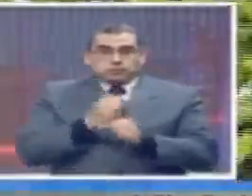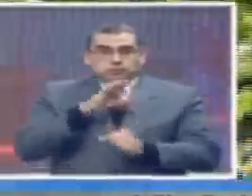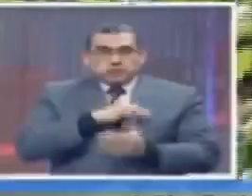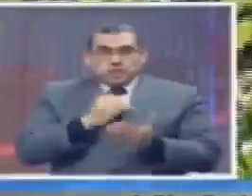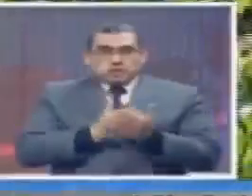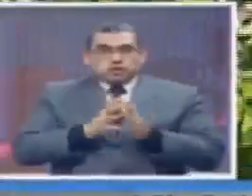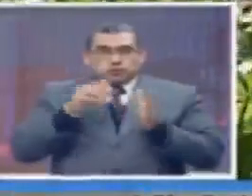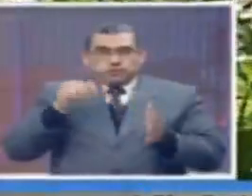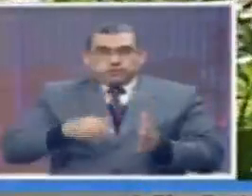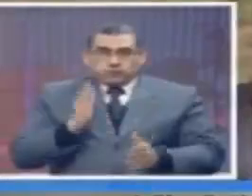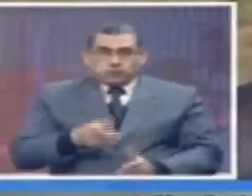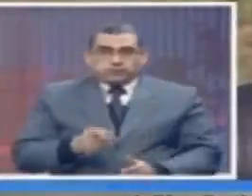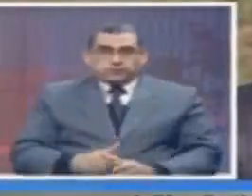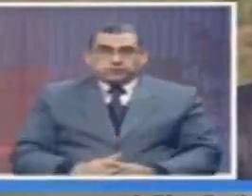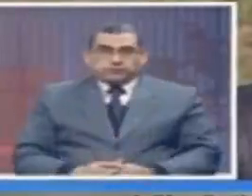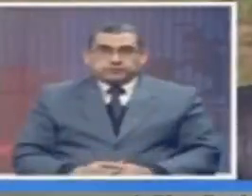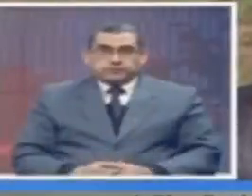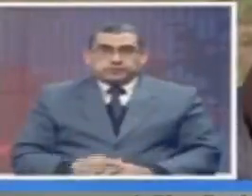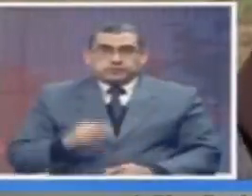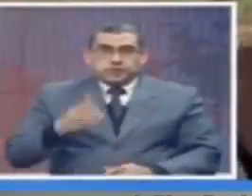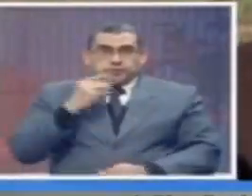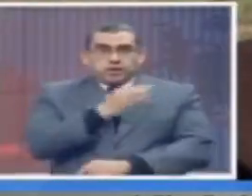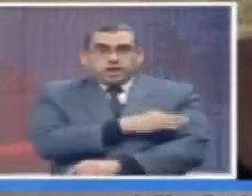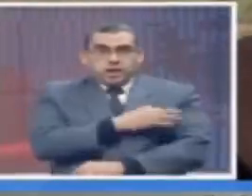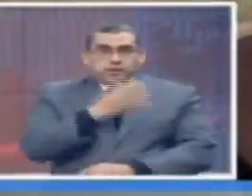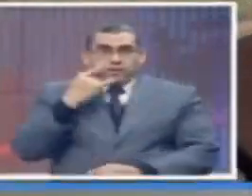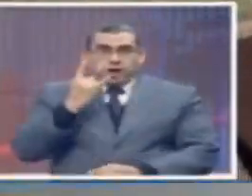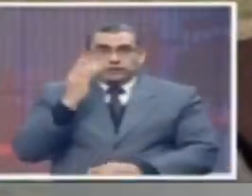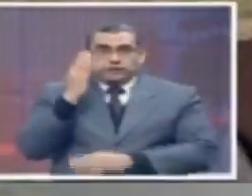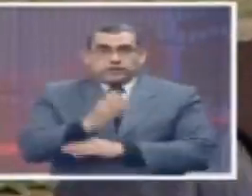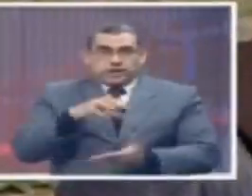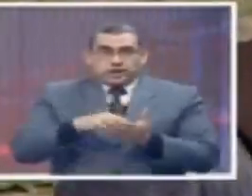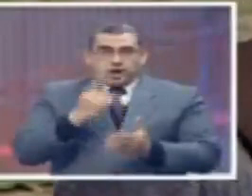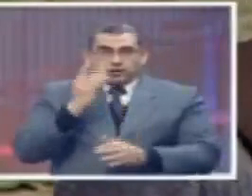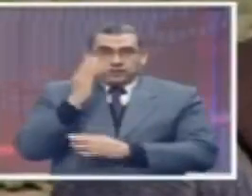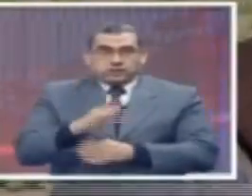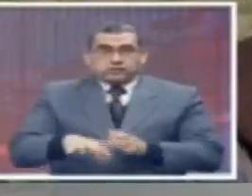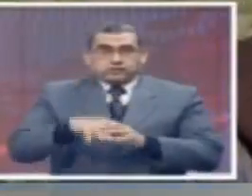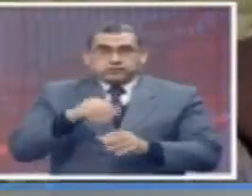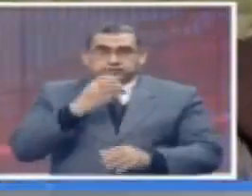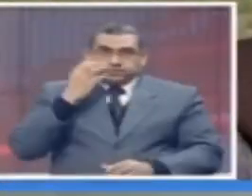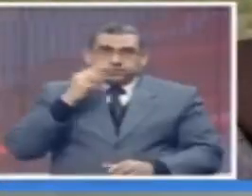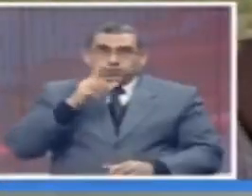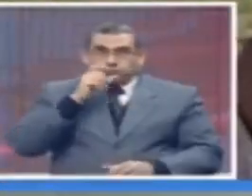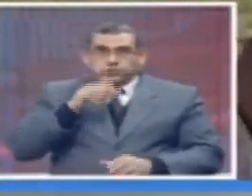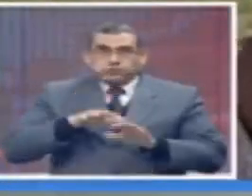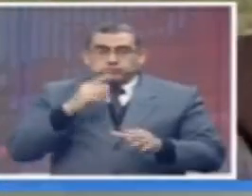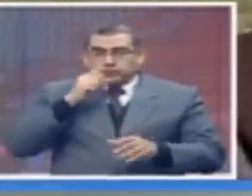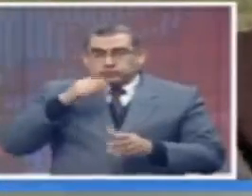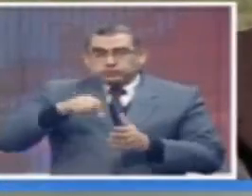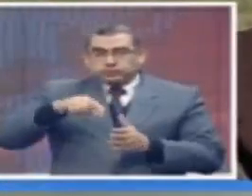اقتصادية مهمة. احنا جربنا الأول في حوالي 10 فيادين، اتلاقينا فرق جامد عن اللي هو